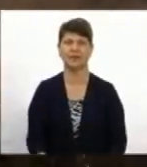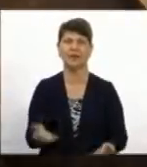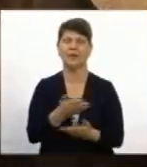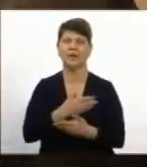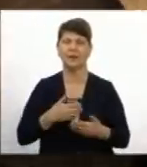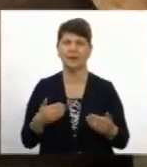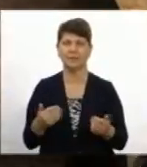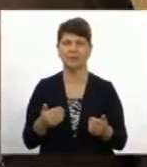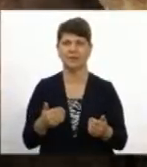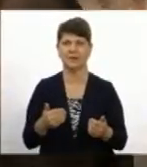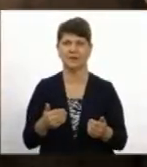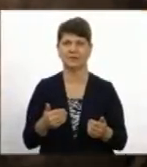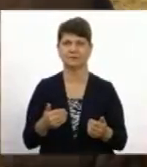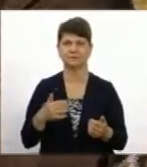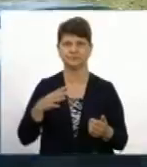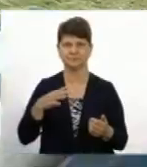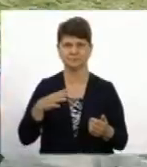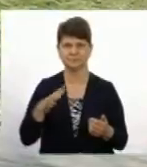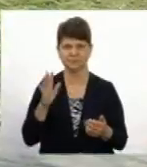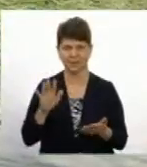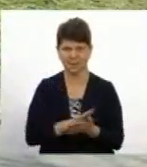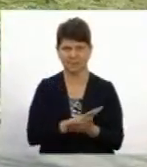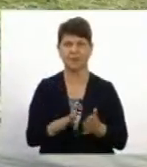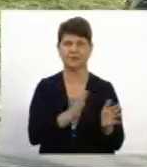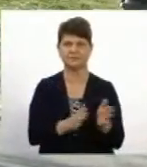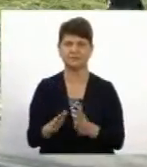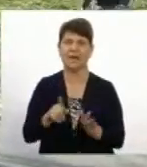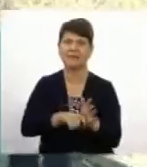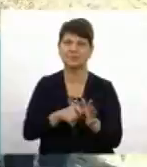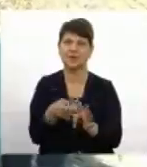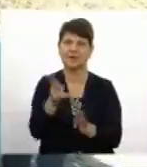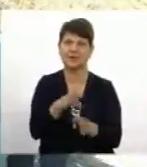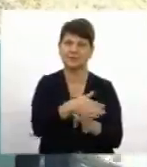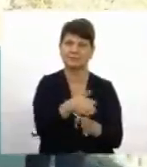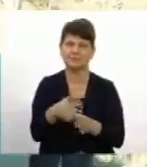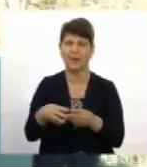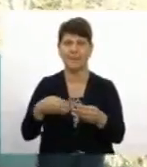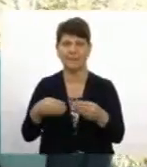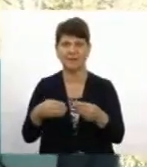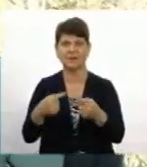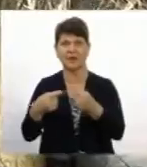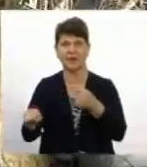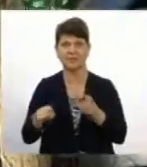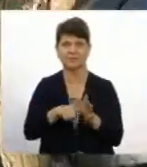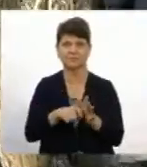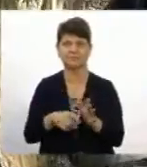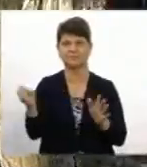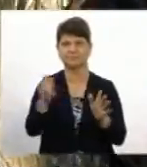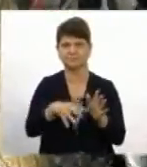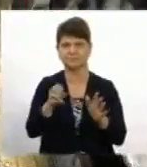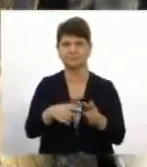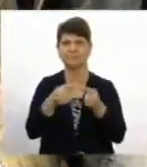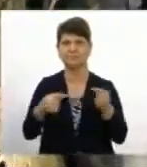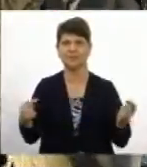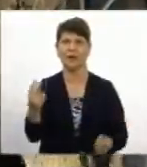нашої країни, повинні прибирати, допомагати. Сміття розділяють на дві категорії – пластик та інші відходи. Збирають в пакети